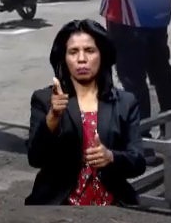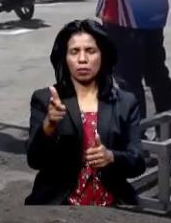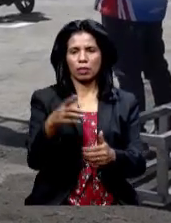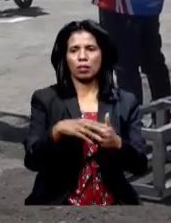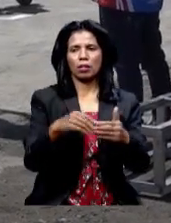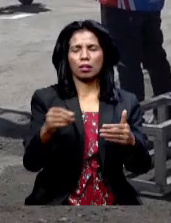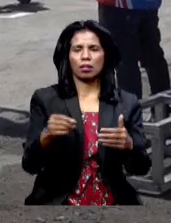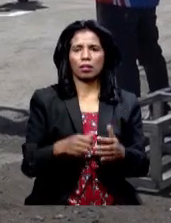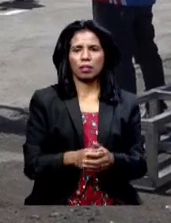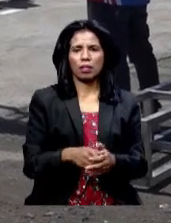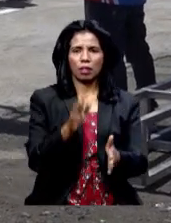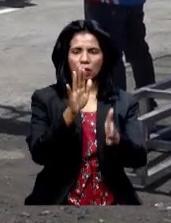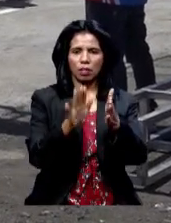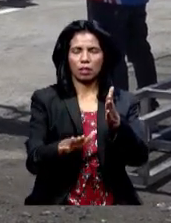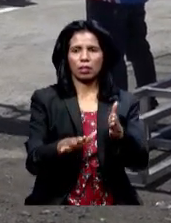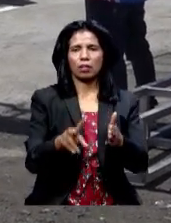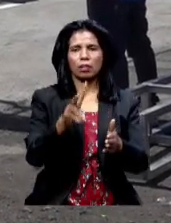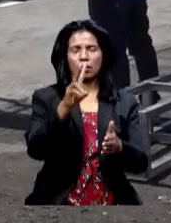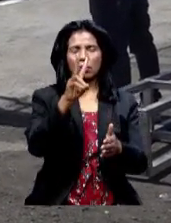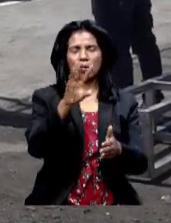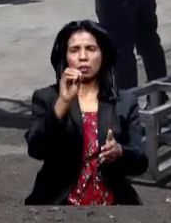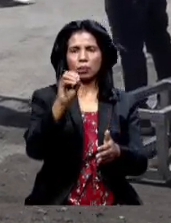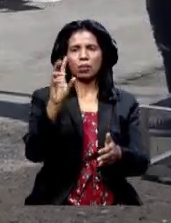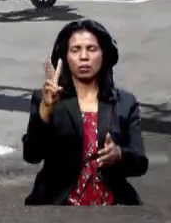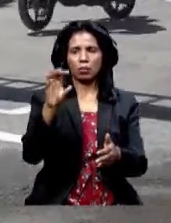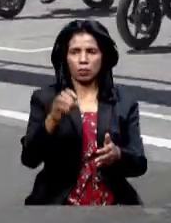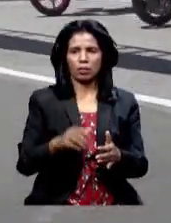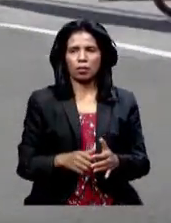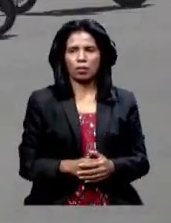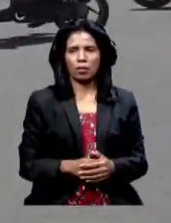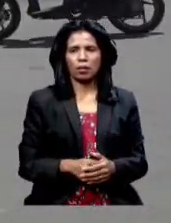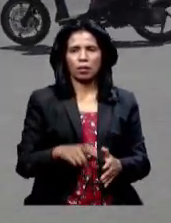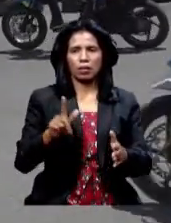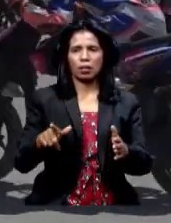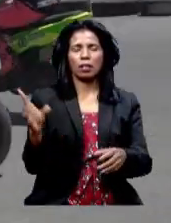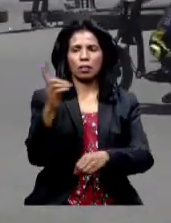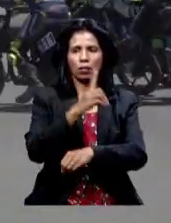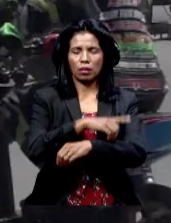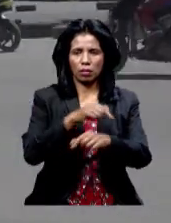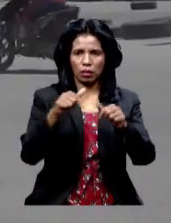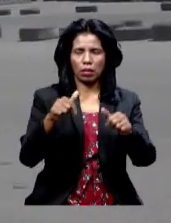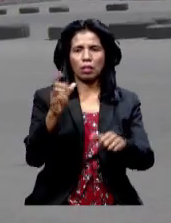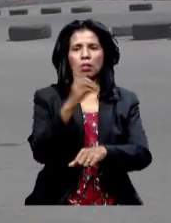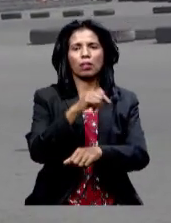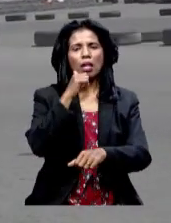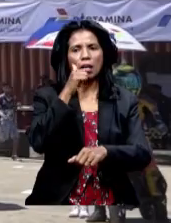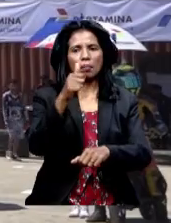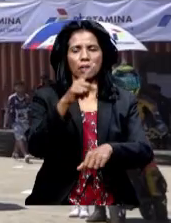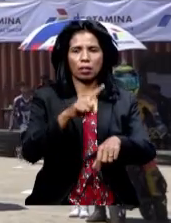Pues tu irmai, ha menos dois pontos, dois pontos. E de lema ka orsida, loron da oeng ho loron da aban yenta ho mutu